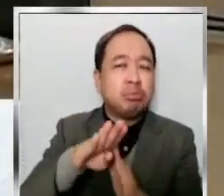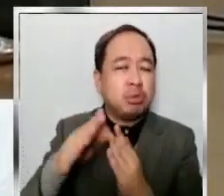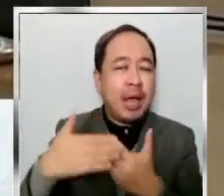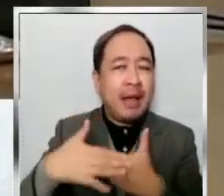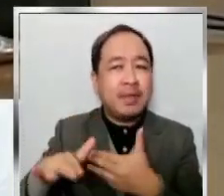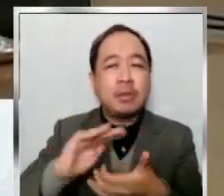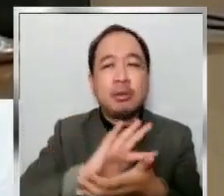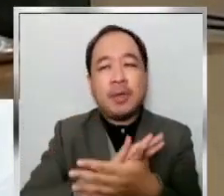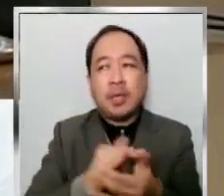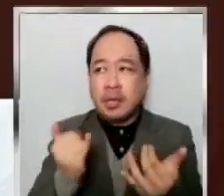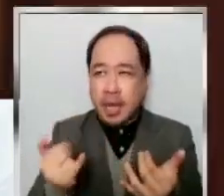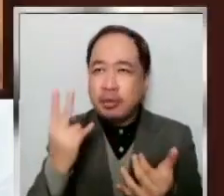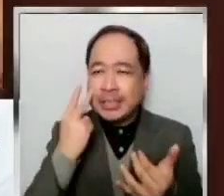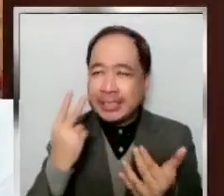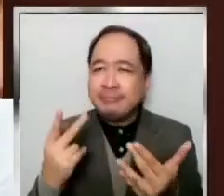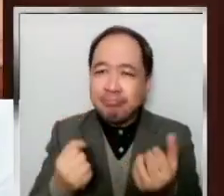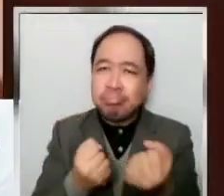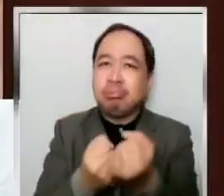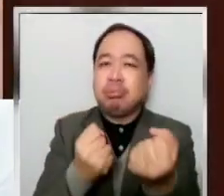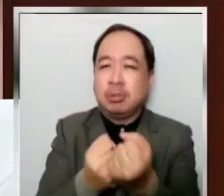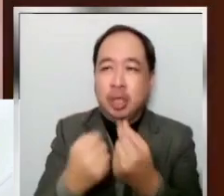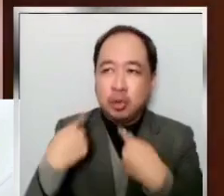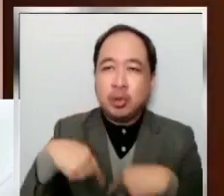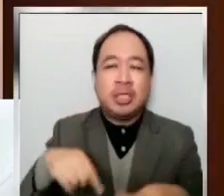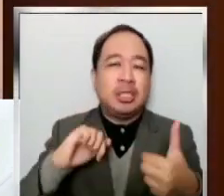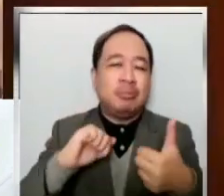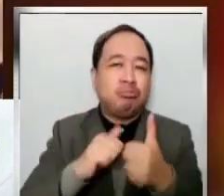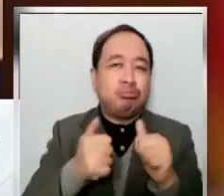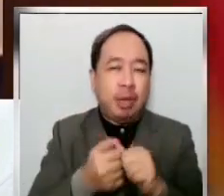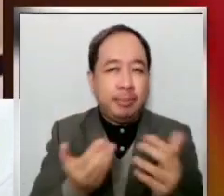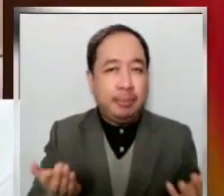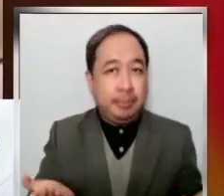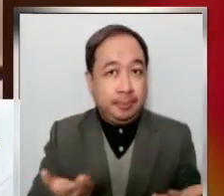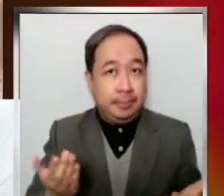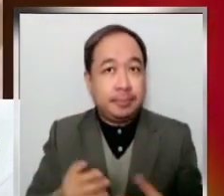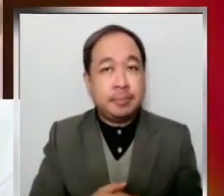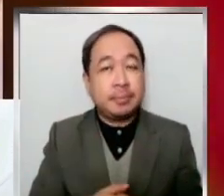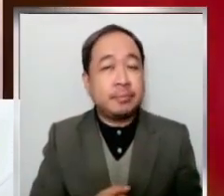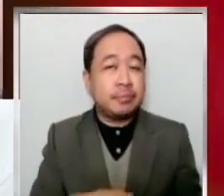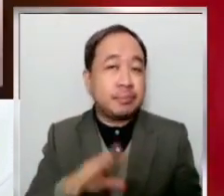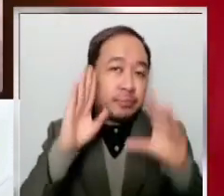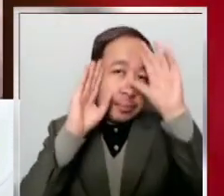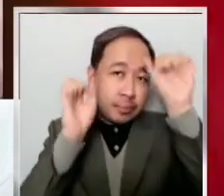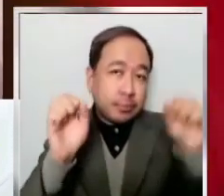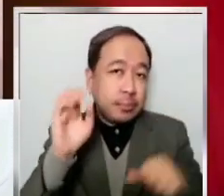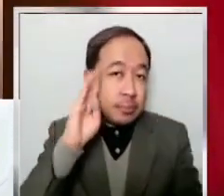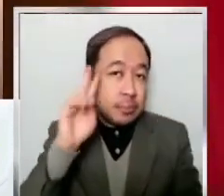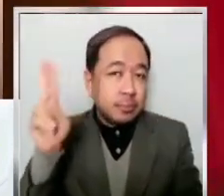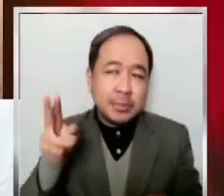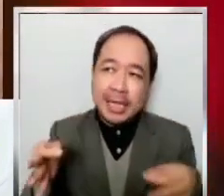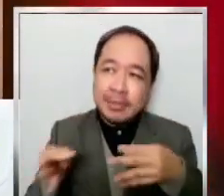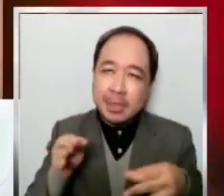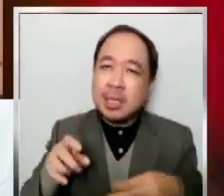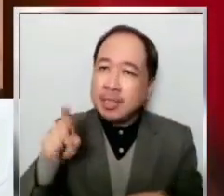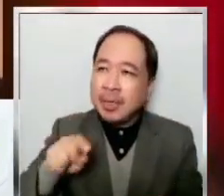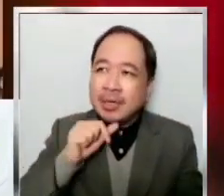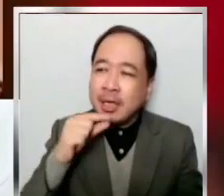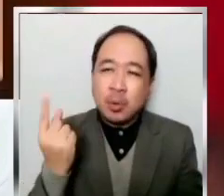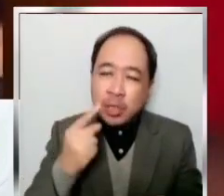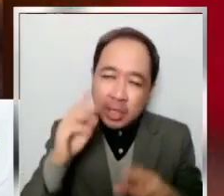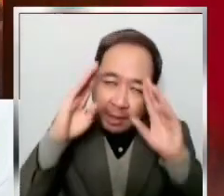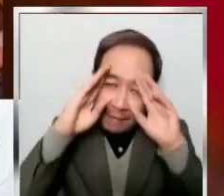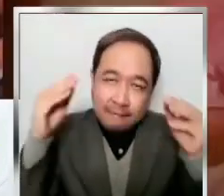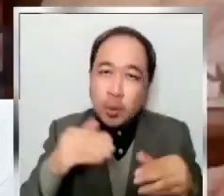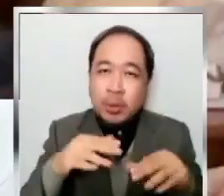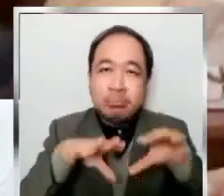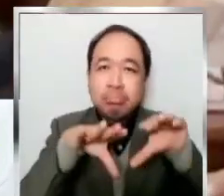times of great difficulty. Nauna nang sinabi ni Pangulong Bongbong Marcos na hindi lang dapat ang usapin ng teritoryo sa West